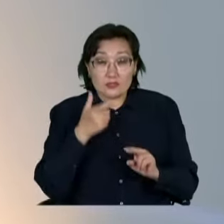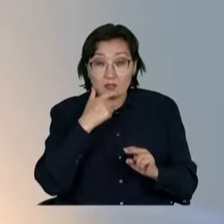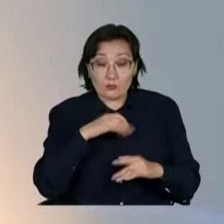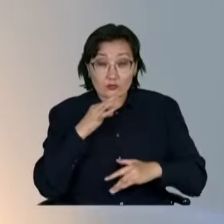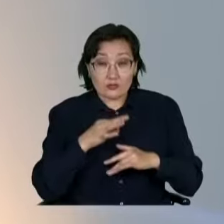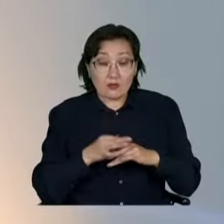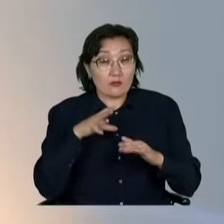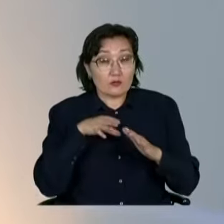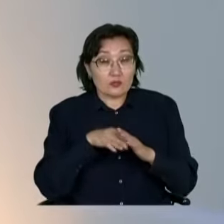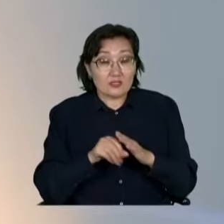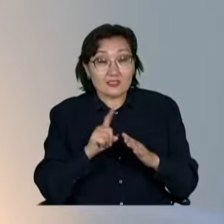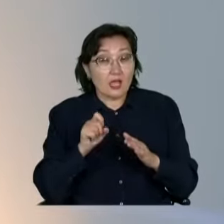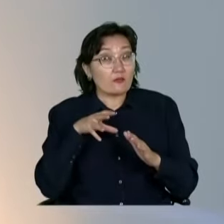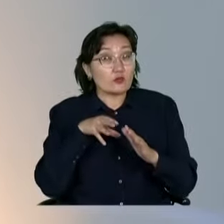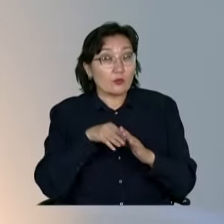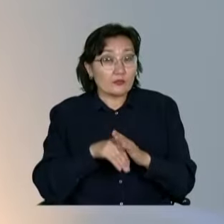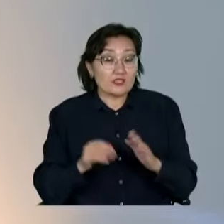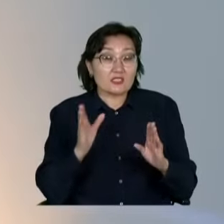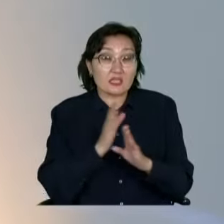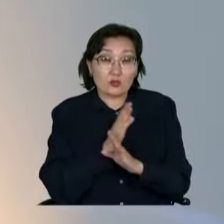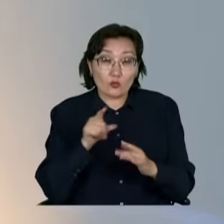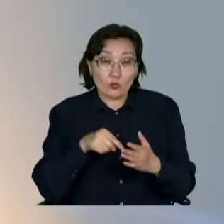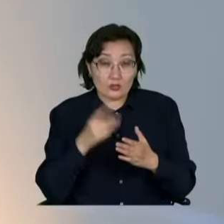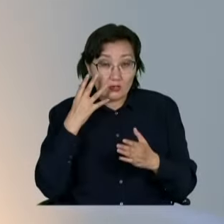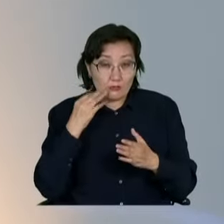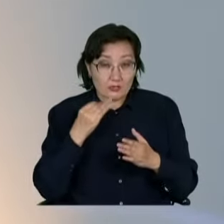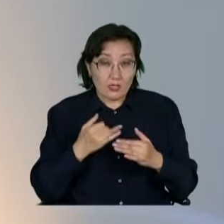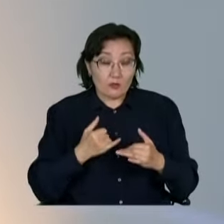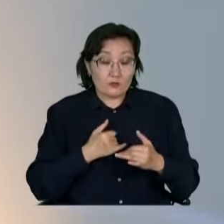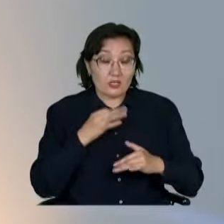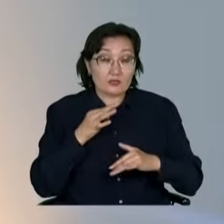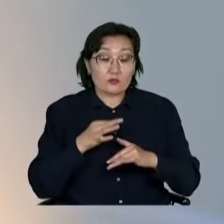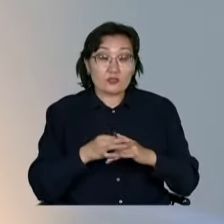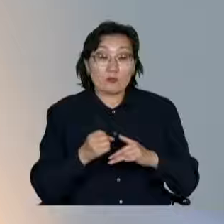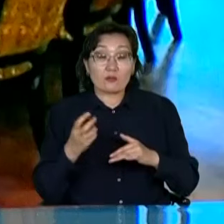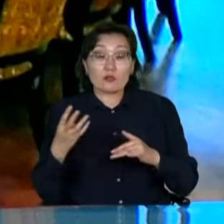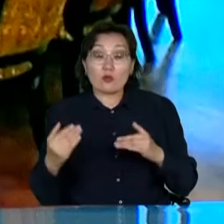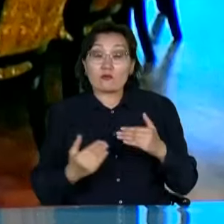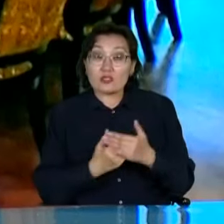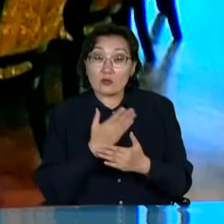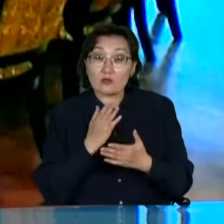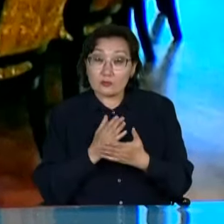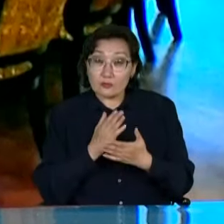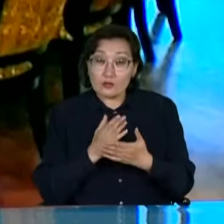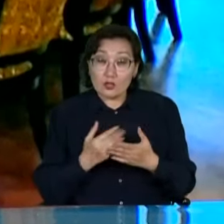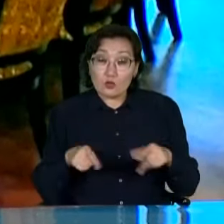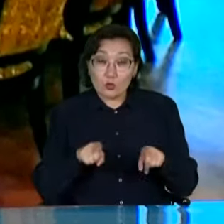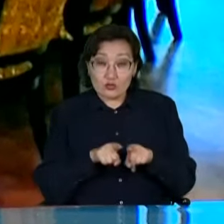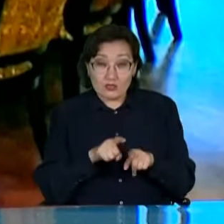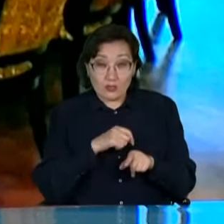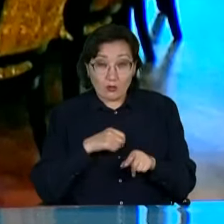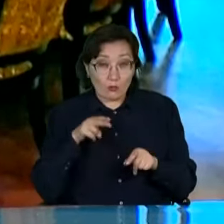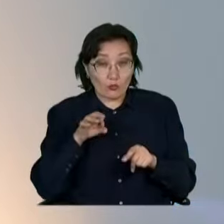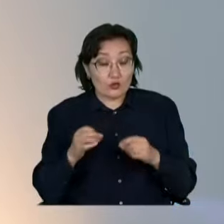числе, и экологию нашего города. Как вы отметили, у нас ряд новшеств, да, вот, допустим, то же самое